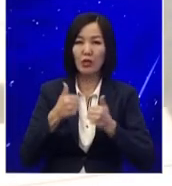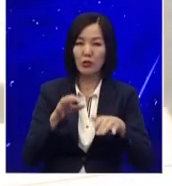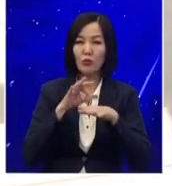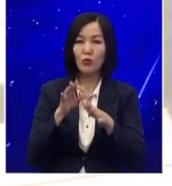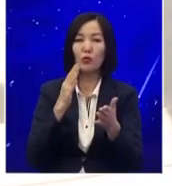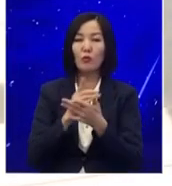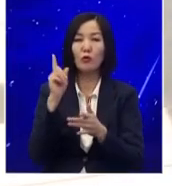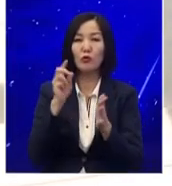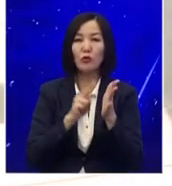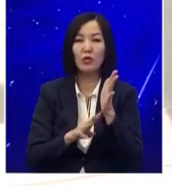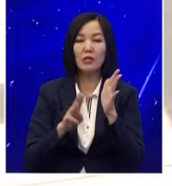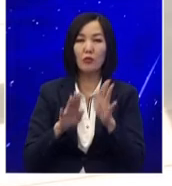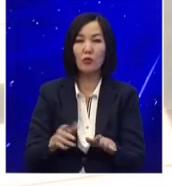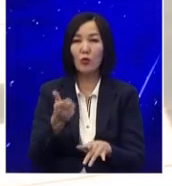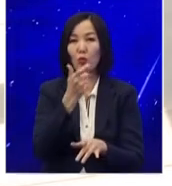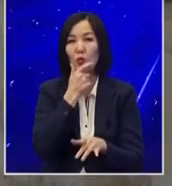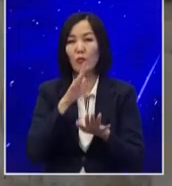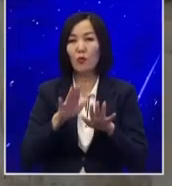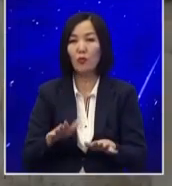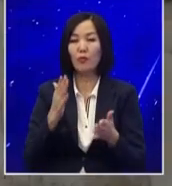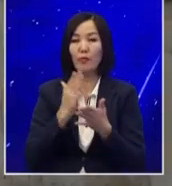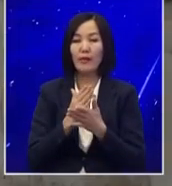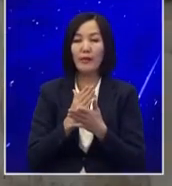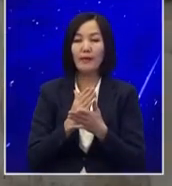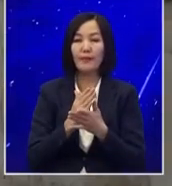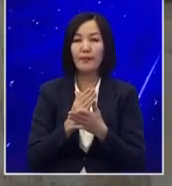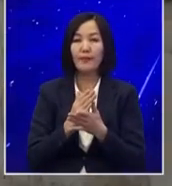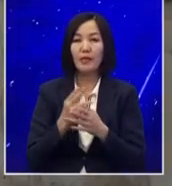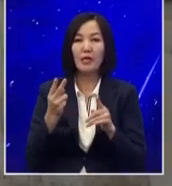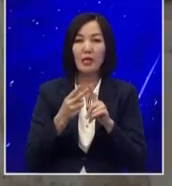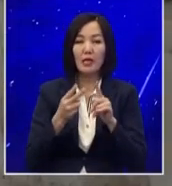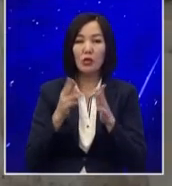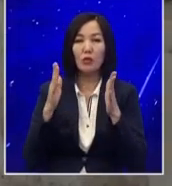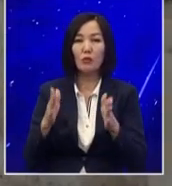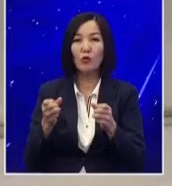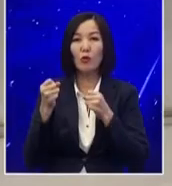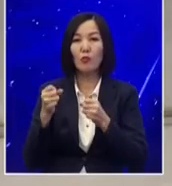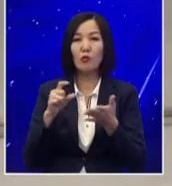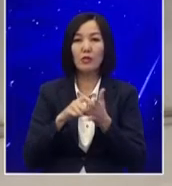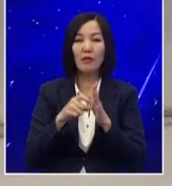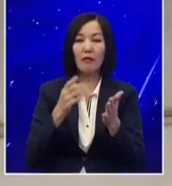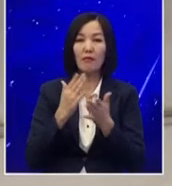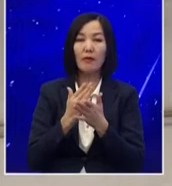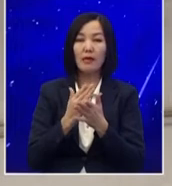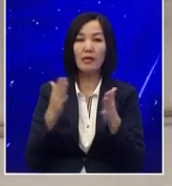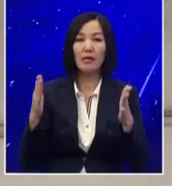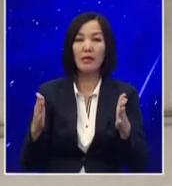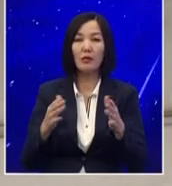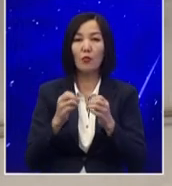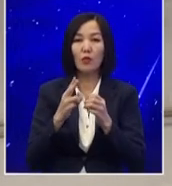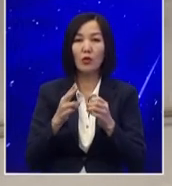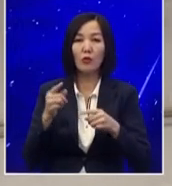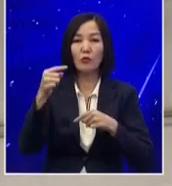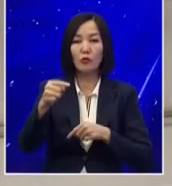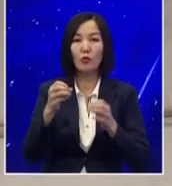қатар 180 орындықты көрермендерге лайықталған трибунасы бар. Екінші блокта бокс залы орналасқан, ені 12, ұзындығы